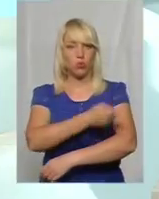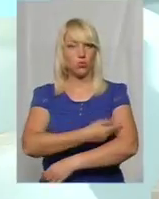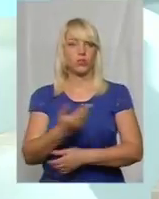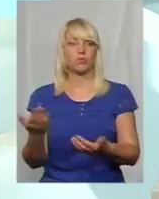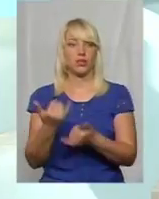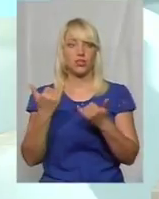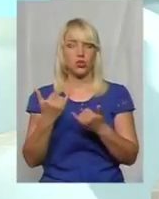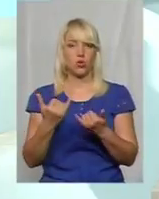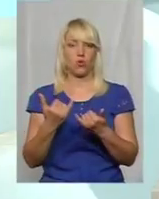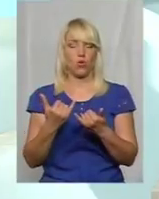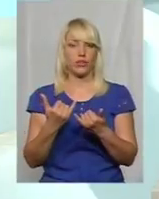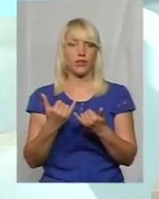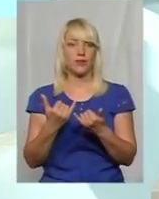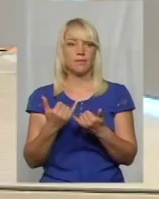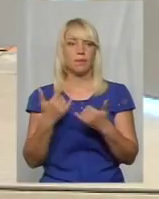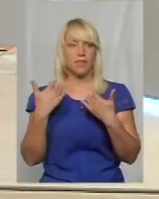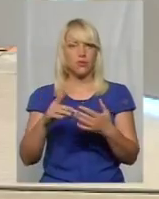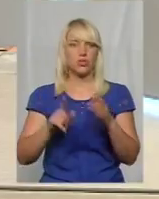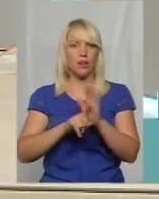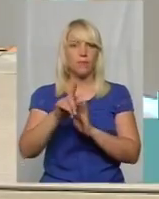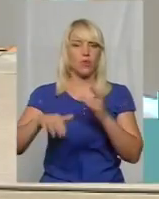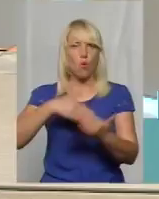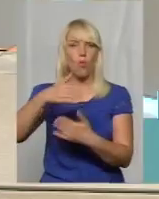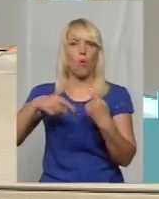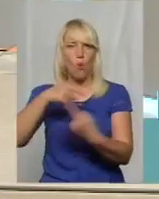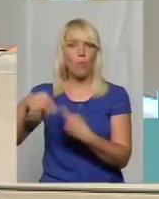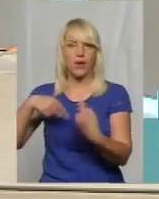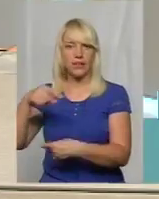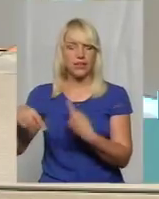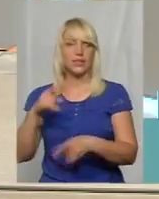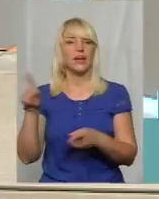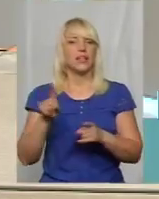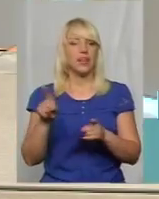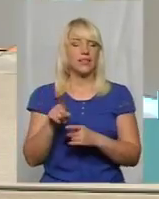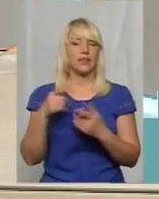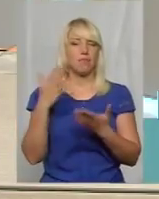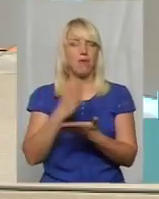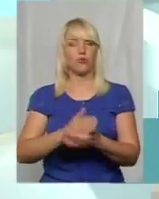сьогодні набирають оберти, які сьогодні